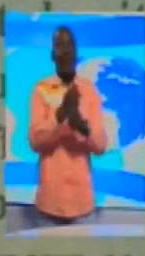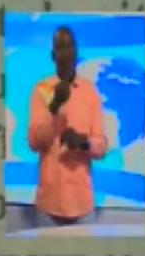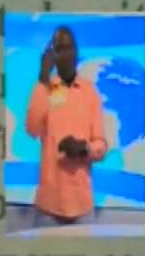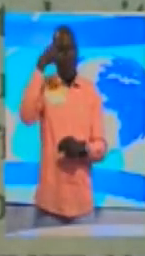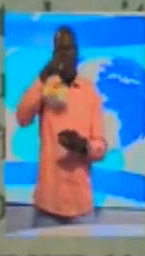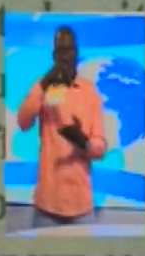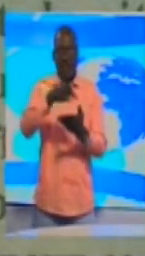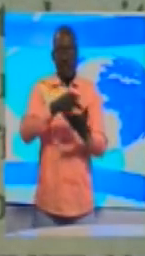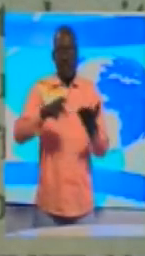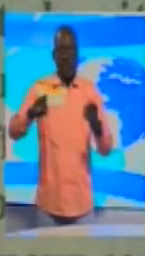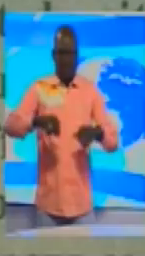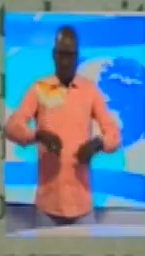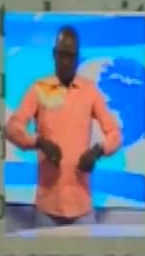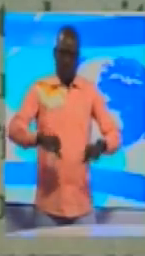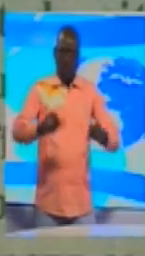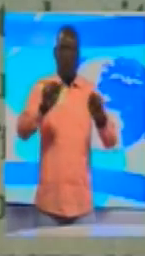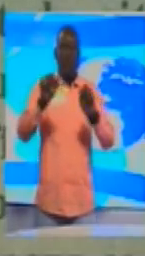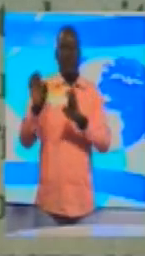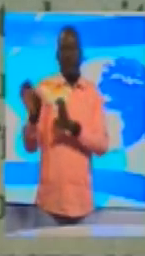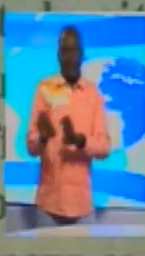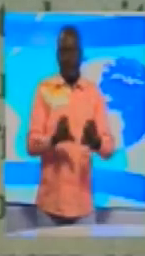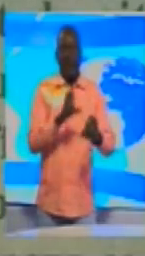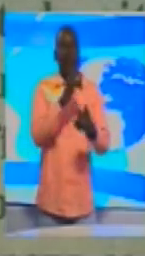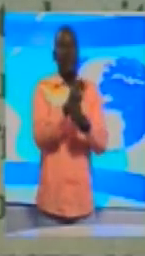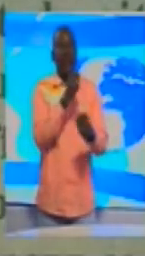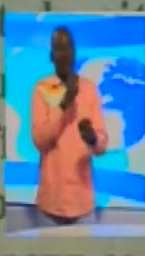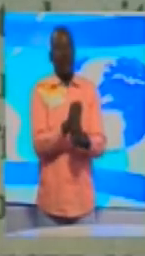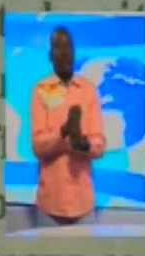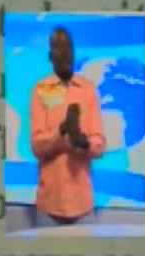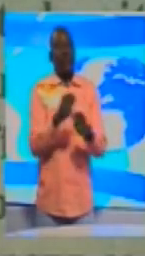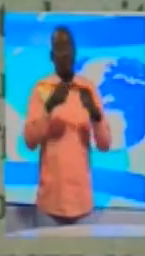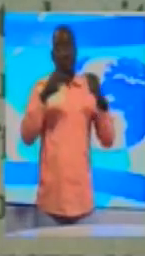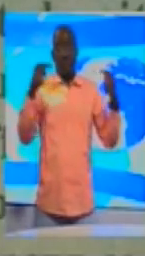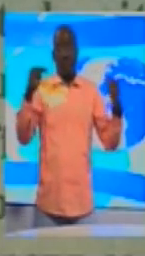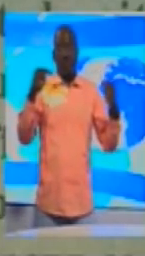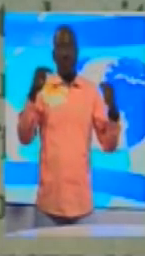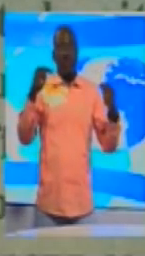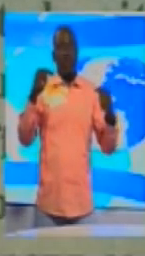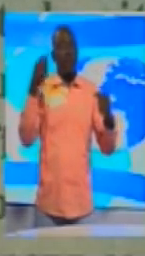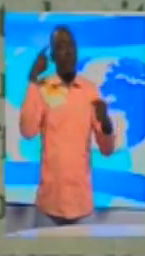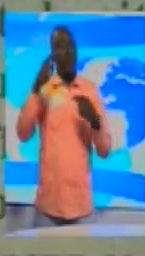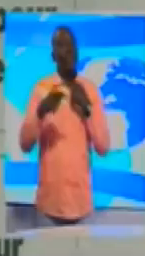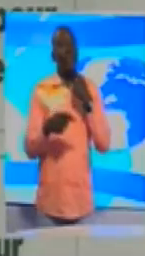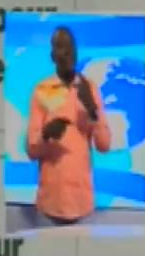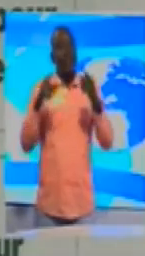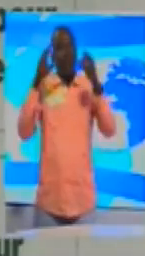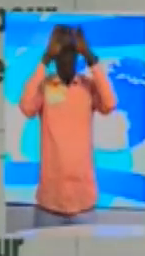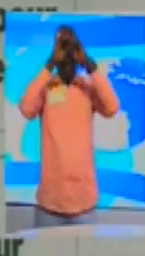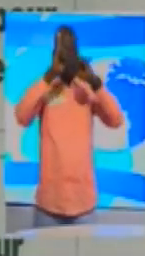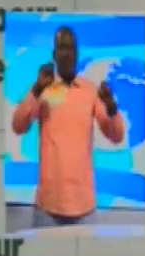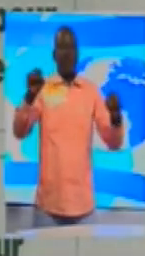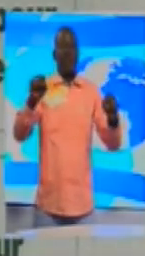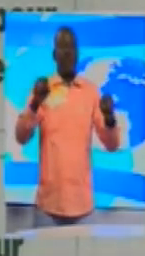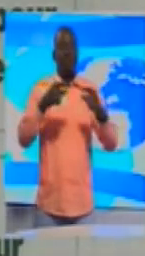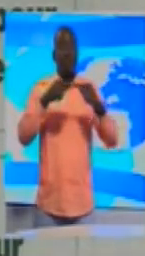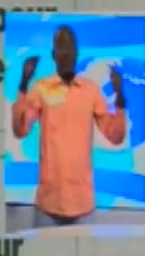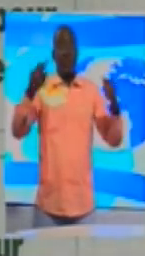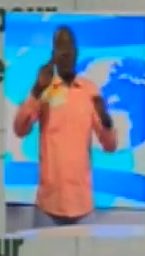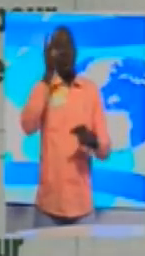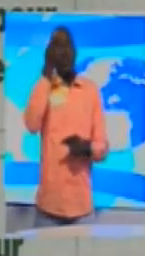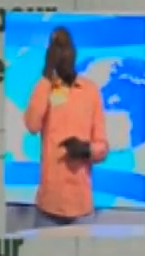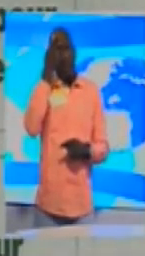ces partis continuent de faire leur travail d'opposition, déclare Zéphirin Diabré. Des opposants politiques en